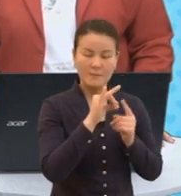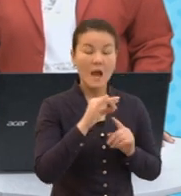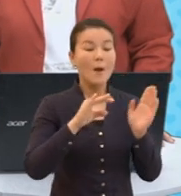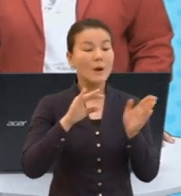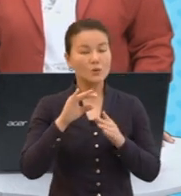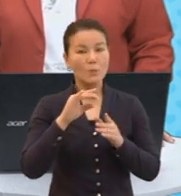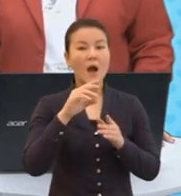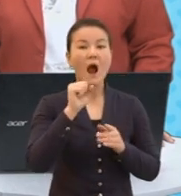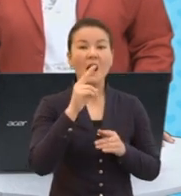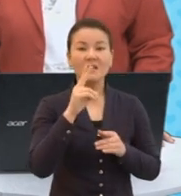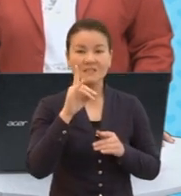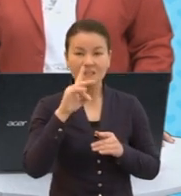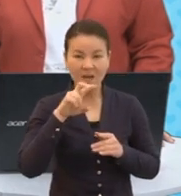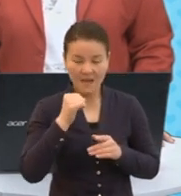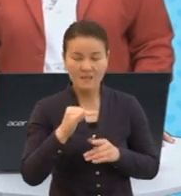Затем Акылай,